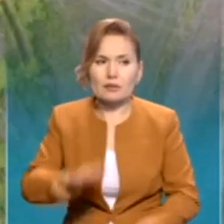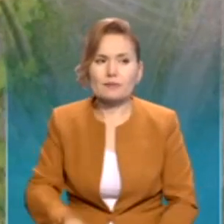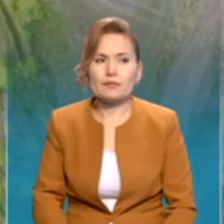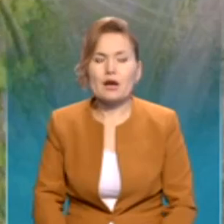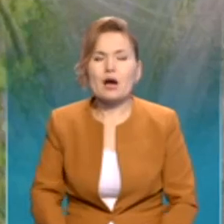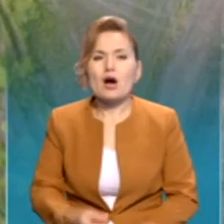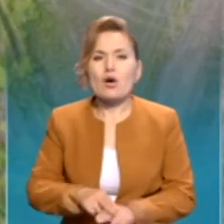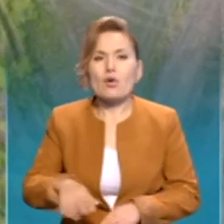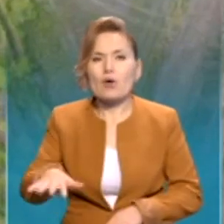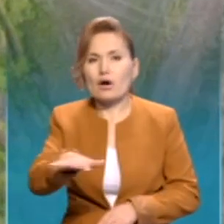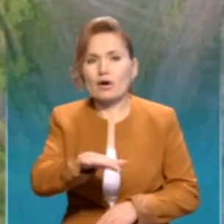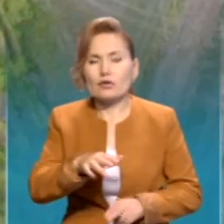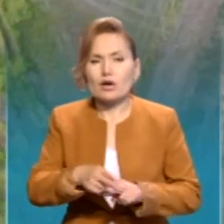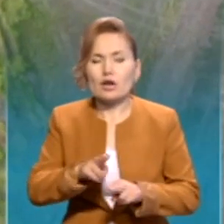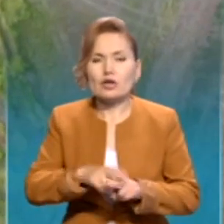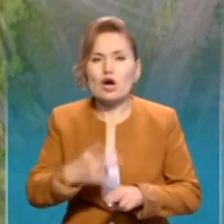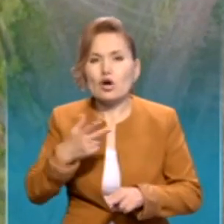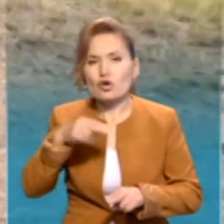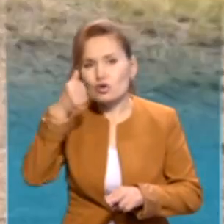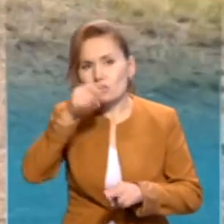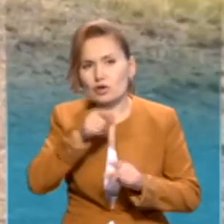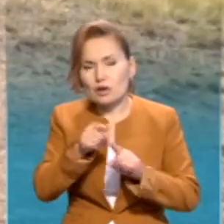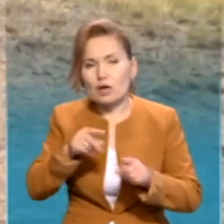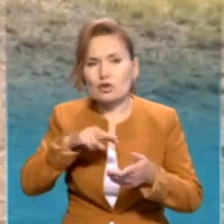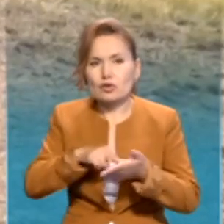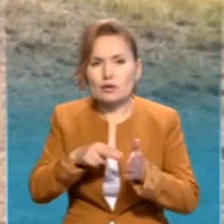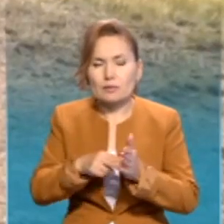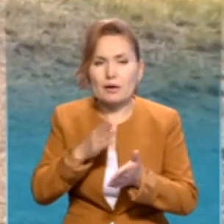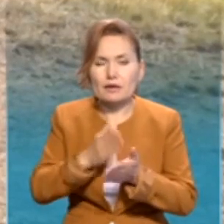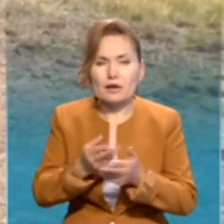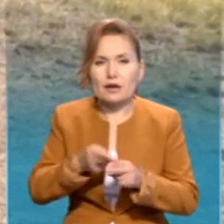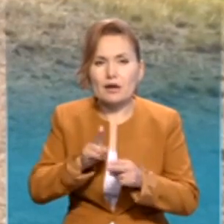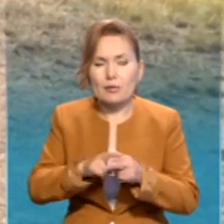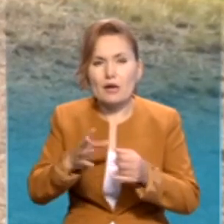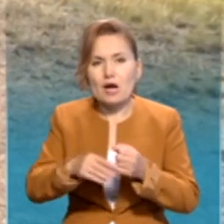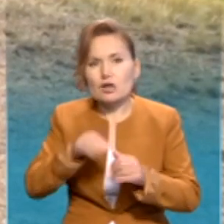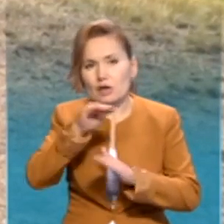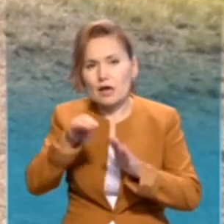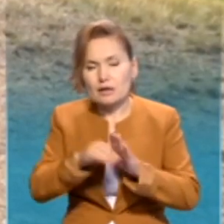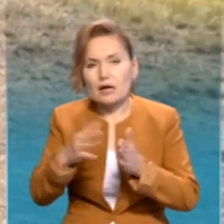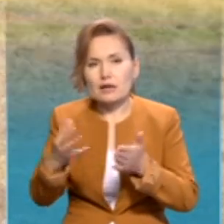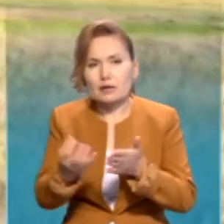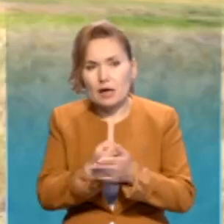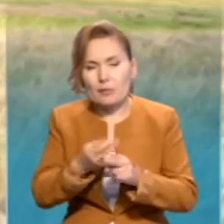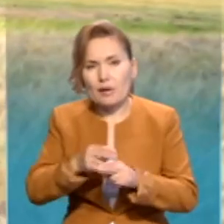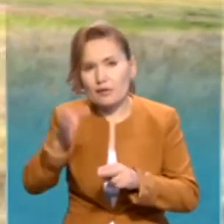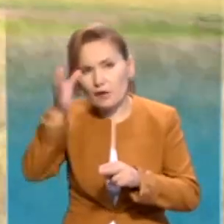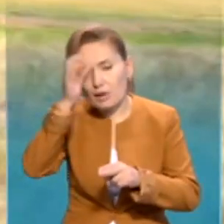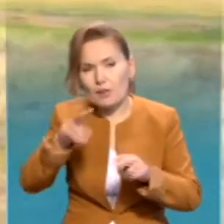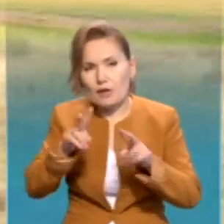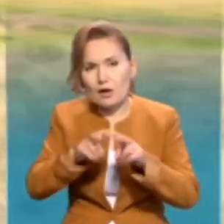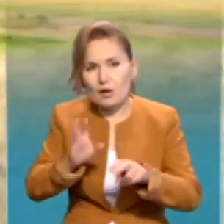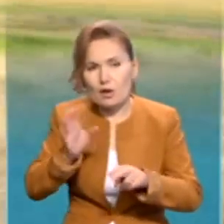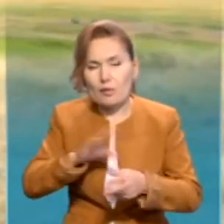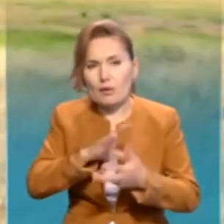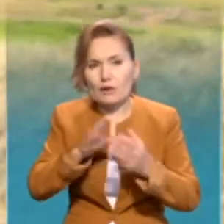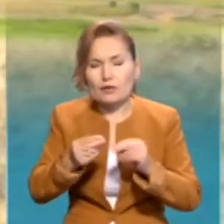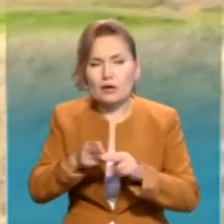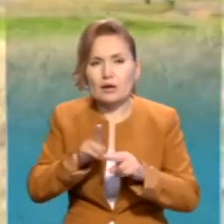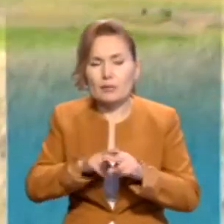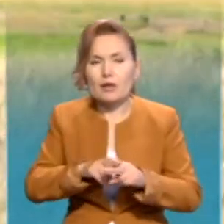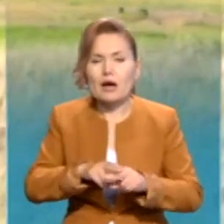Сароба кешенін зерттеу 3 жылға жоспарланған. Археологиялық қазба кезінде табылған жәдігерлерге ғылыми сараптамалық өңдеу жасалады. Ал кешен